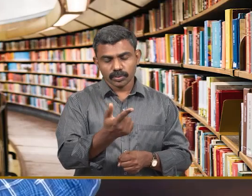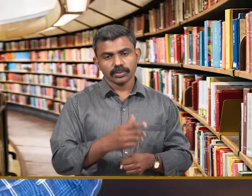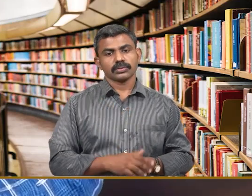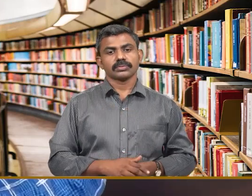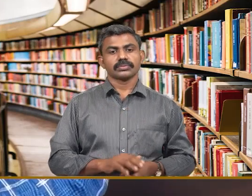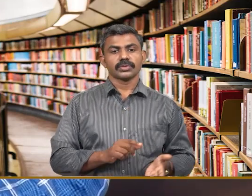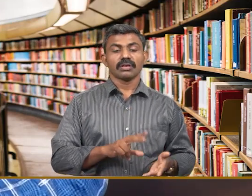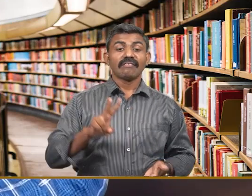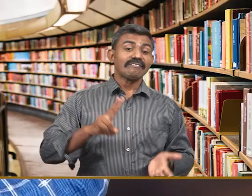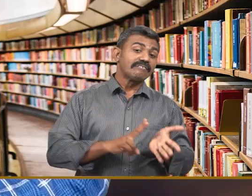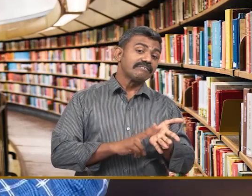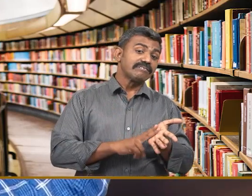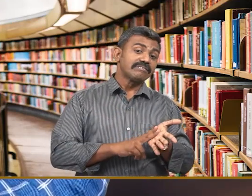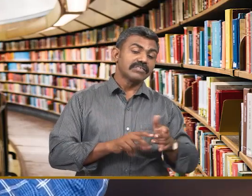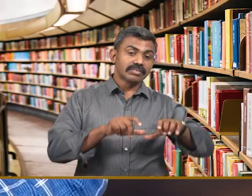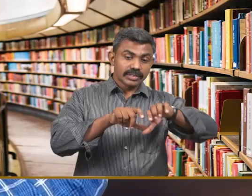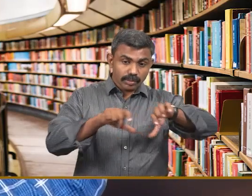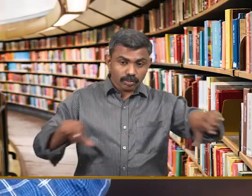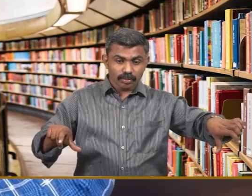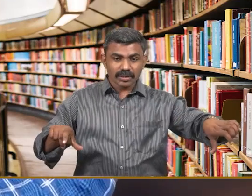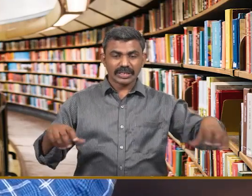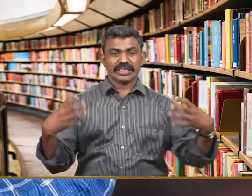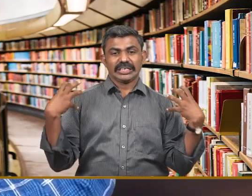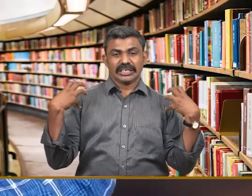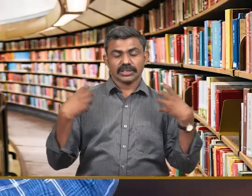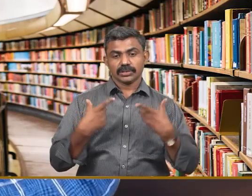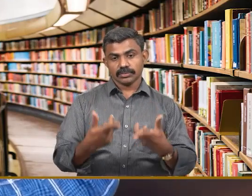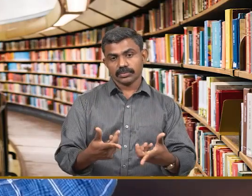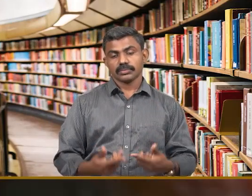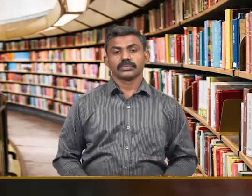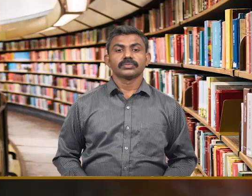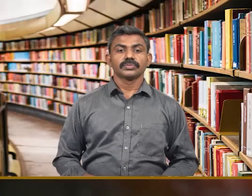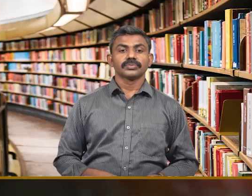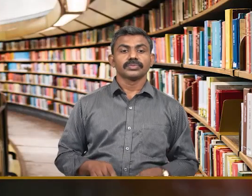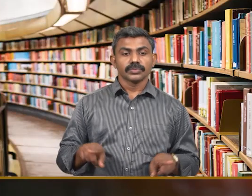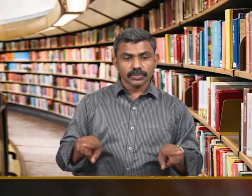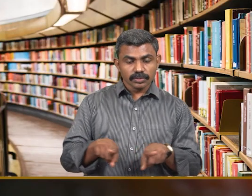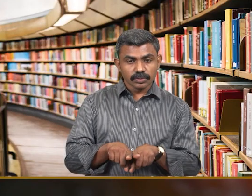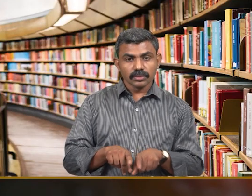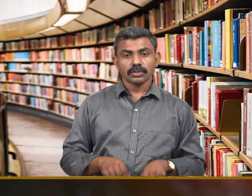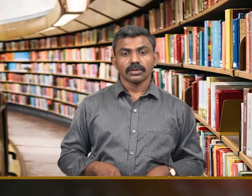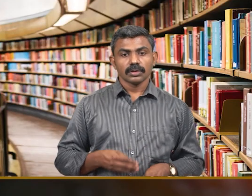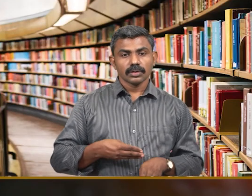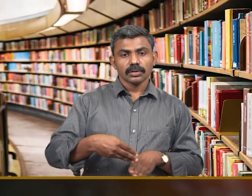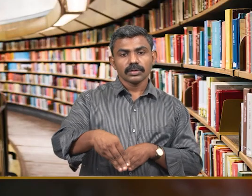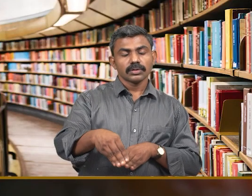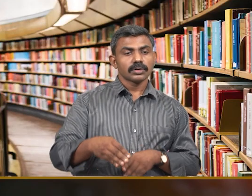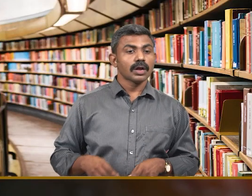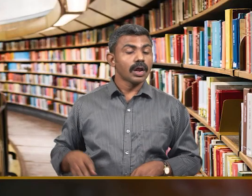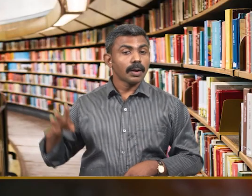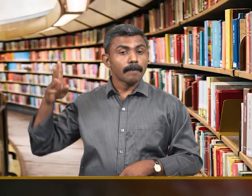வெர்சைல்ஸ் உடன்படிக்கைனா ஜெர்மனி பழிவாங்கப்பட்டது அப்படிங்கிறதே நான் சொல்லியிருக்கிறேன். அது மாதிரி அதோட நிலைப்பாடு எப்படி இருந்துச்சு அப்படின்னு